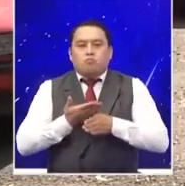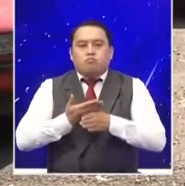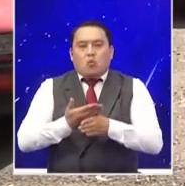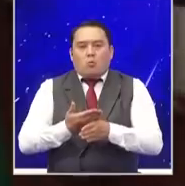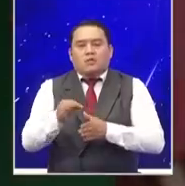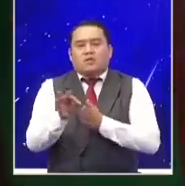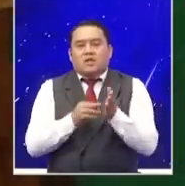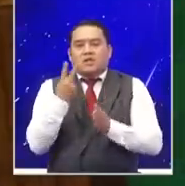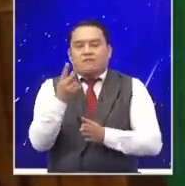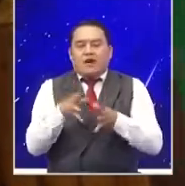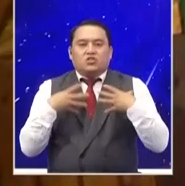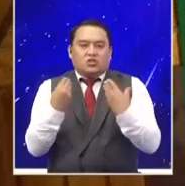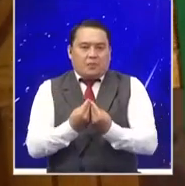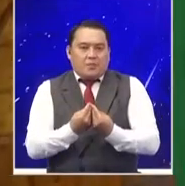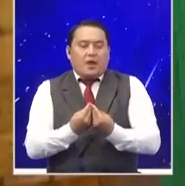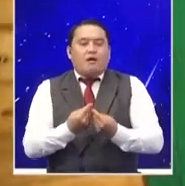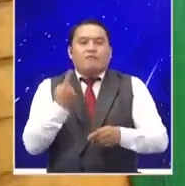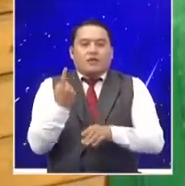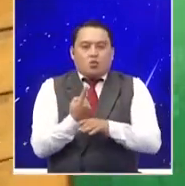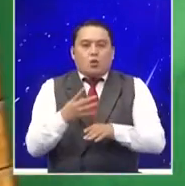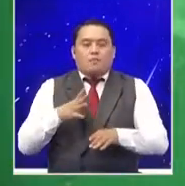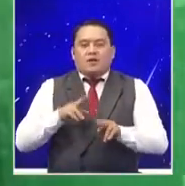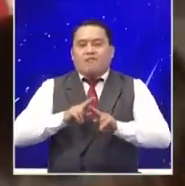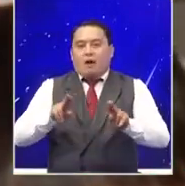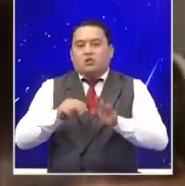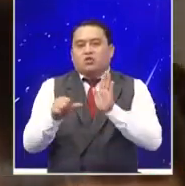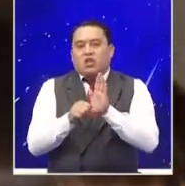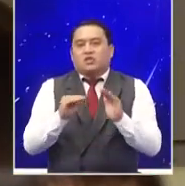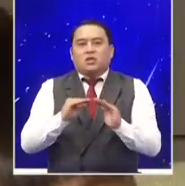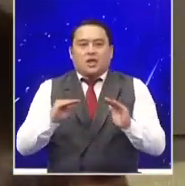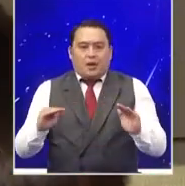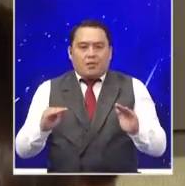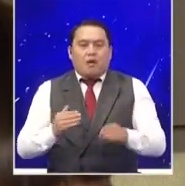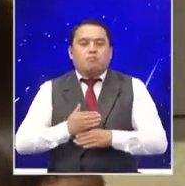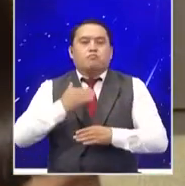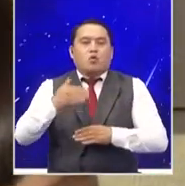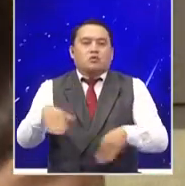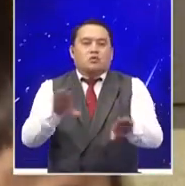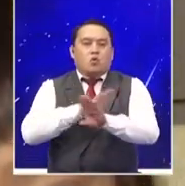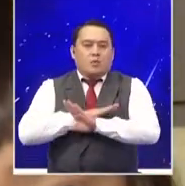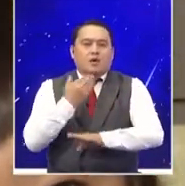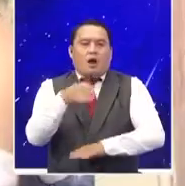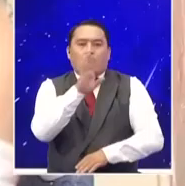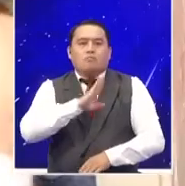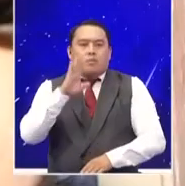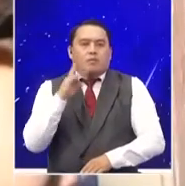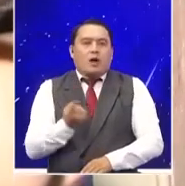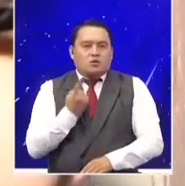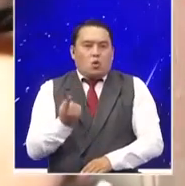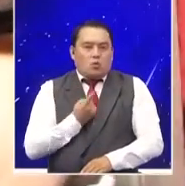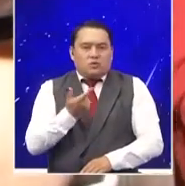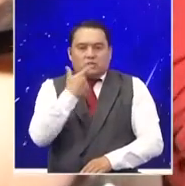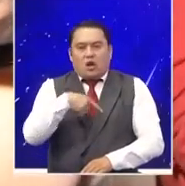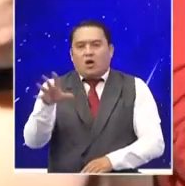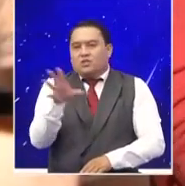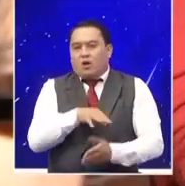получили сразу 2 многодетные семьи. В одной из них воспитывается 6 детей. После смерти главы семейства матери-одиночке пришлось взять на